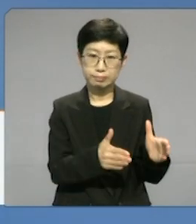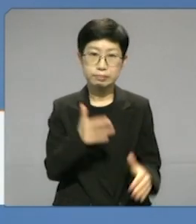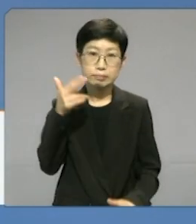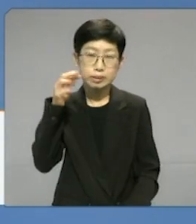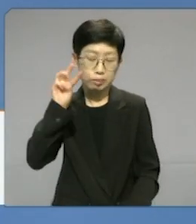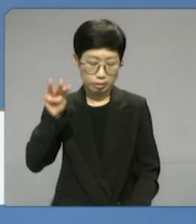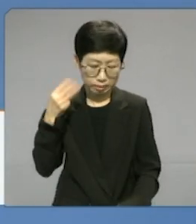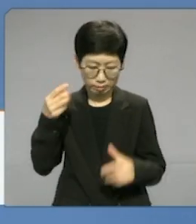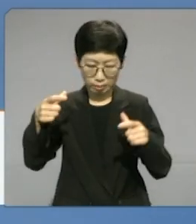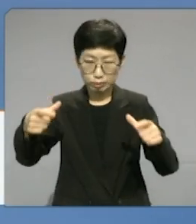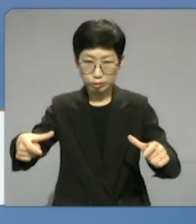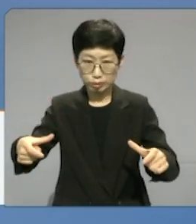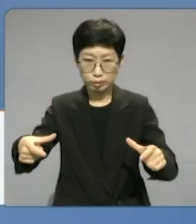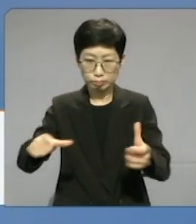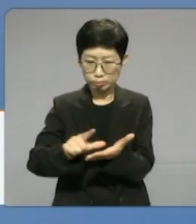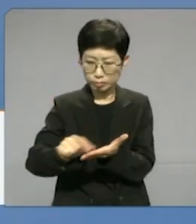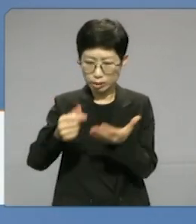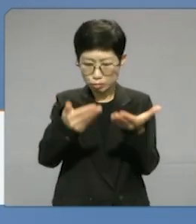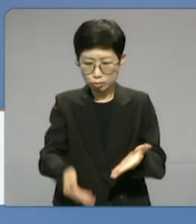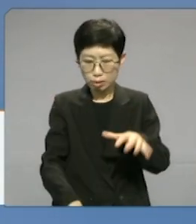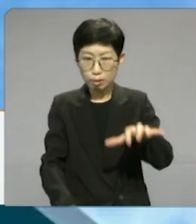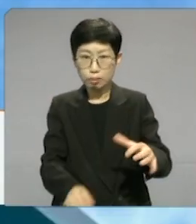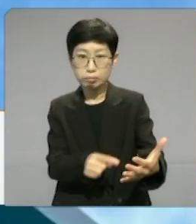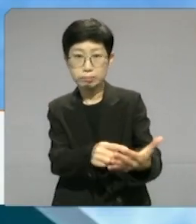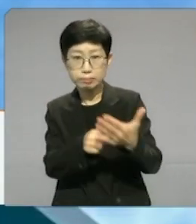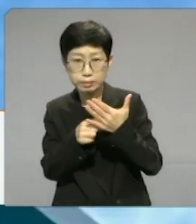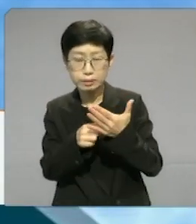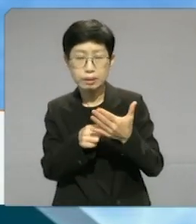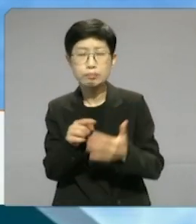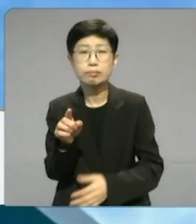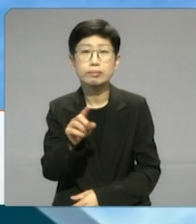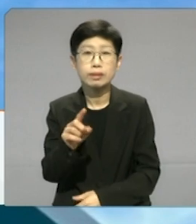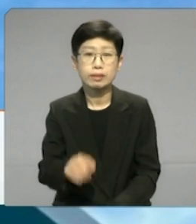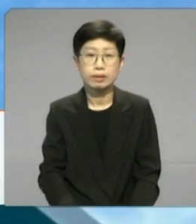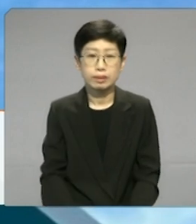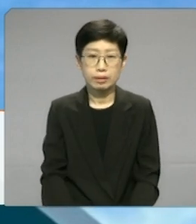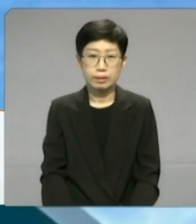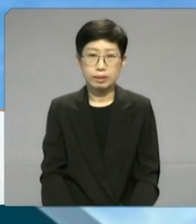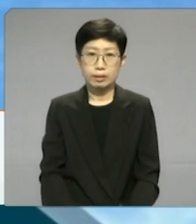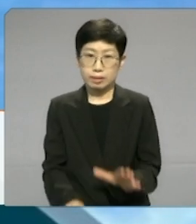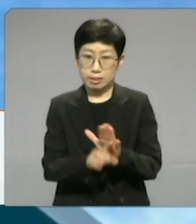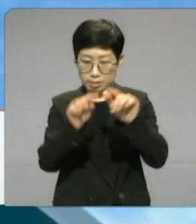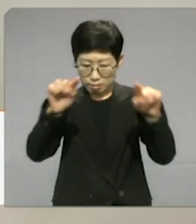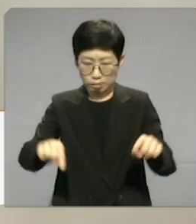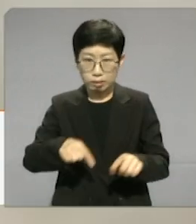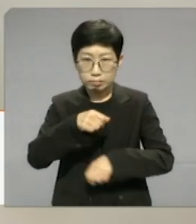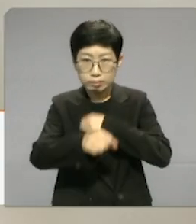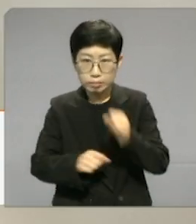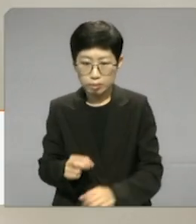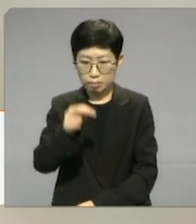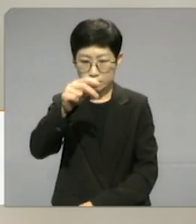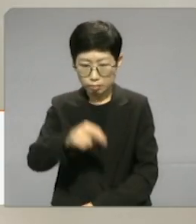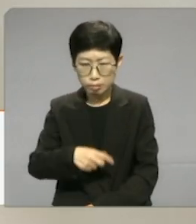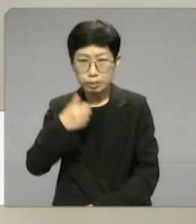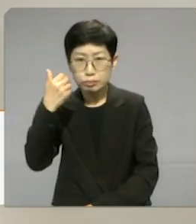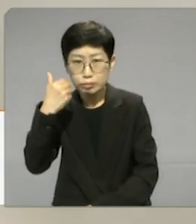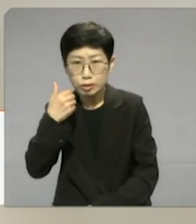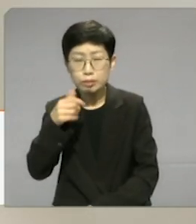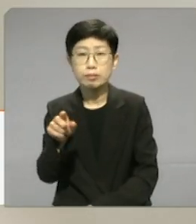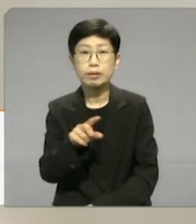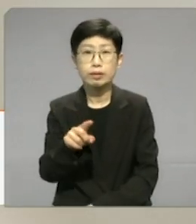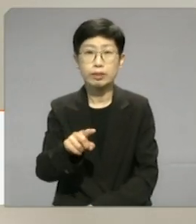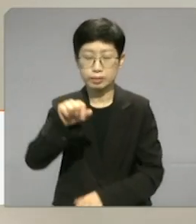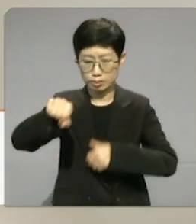미국 워싱턴주 외딴 휴게소에 나타난 낯선 그림자. 간판을 자유자재로 오르내리는 생물체는 남미